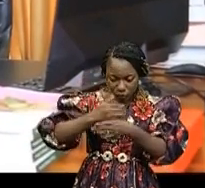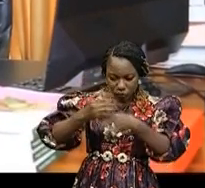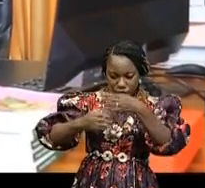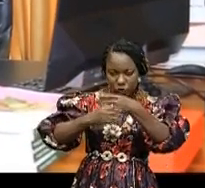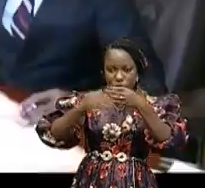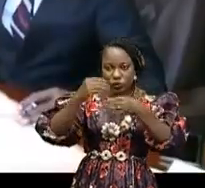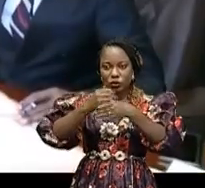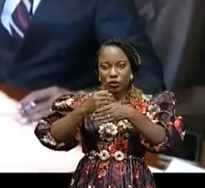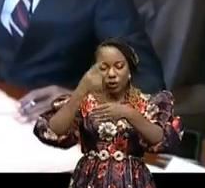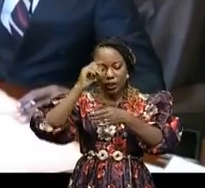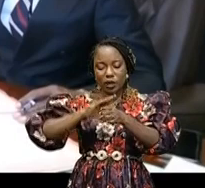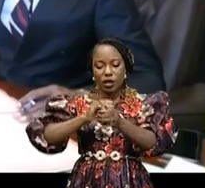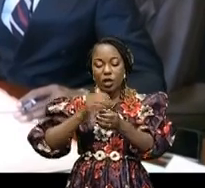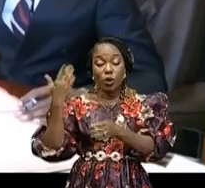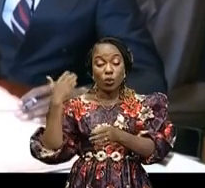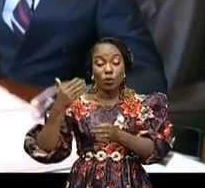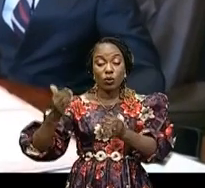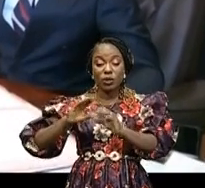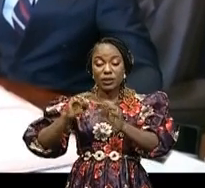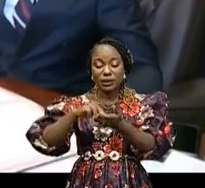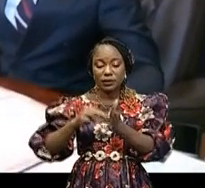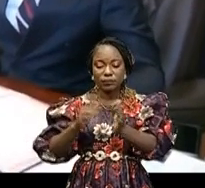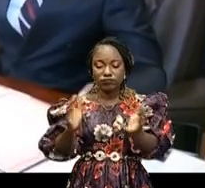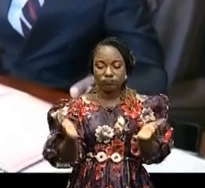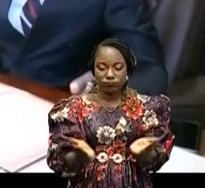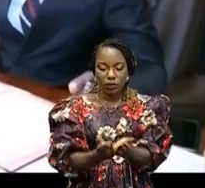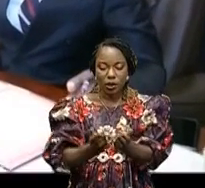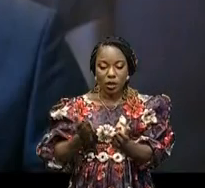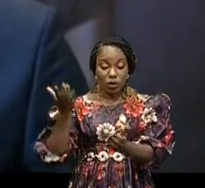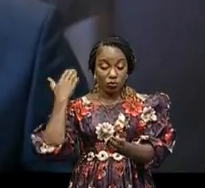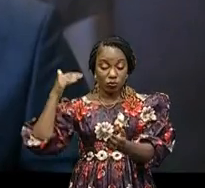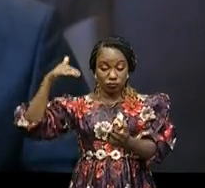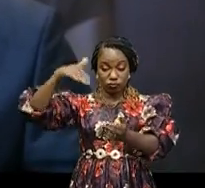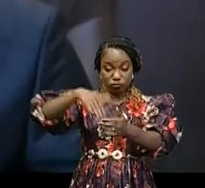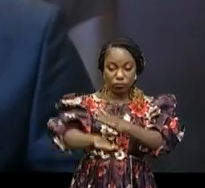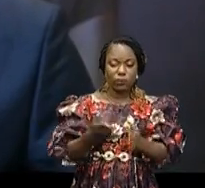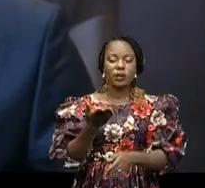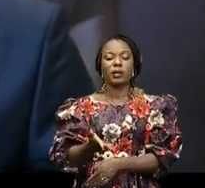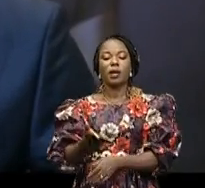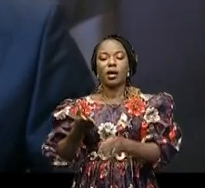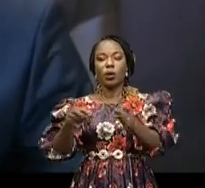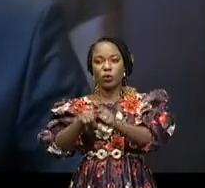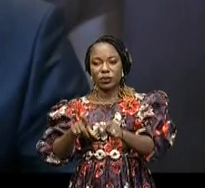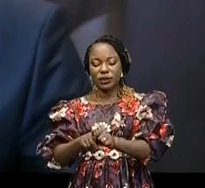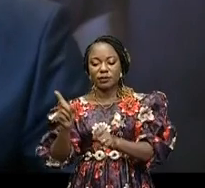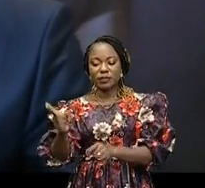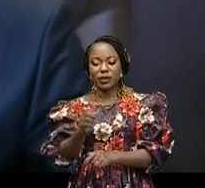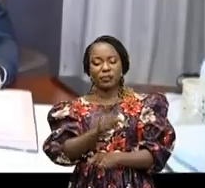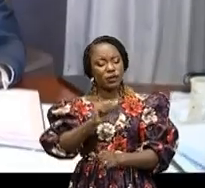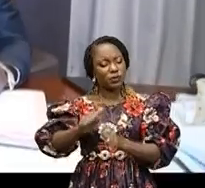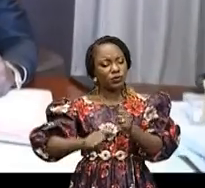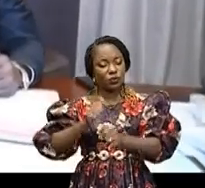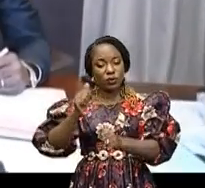systèmes de drainage en tenant compte des bassins versants pour dimensionner les ouvrages requis. Par-dessus tout,